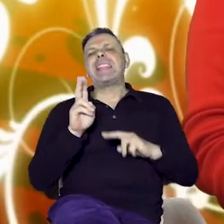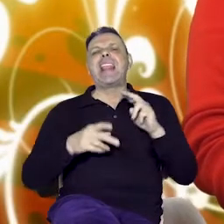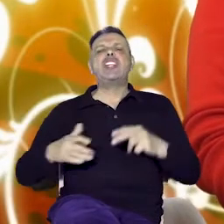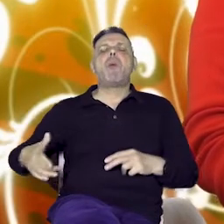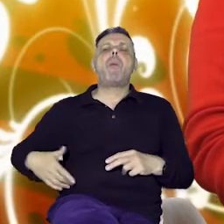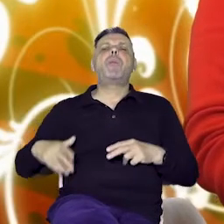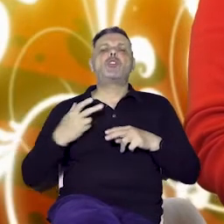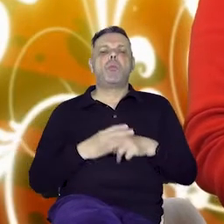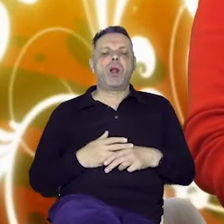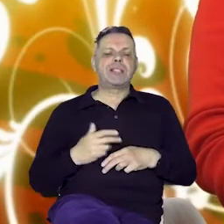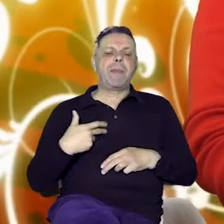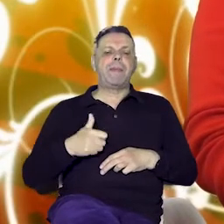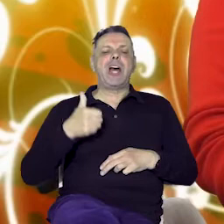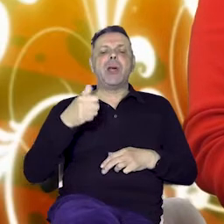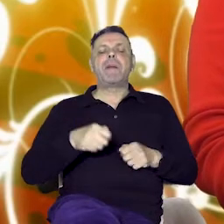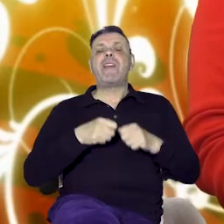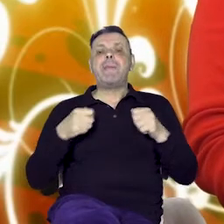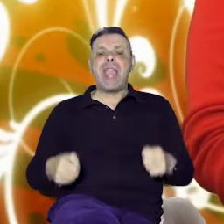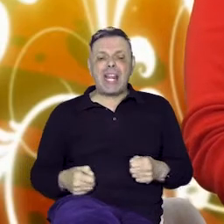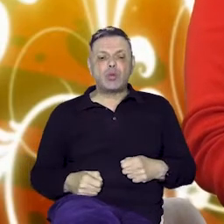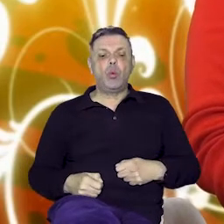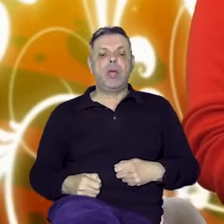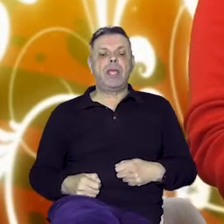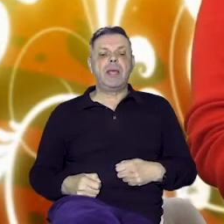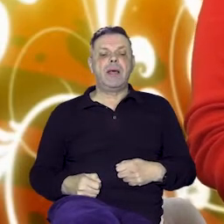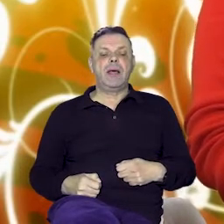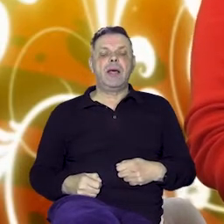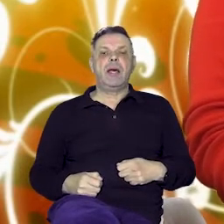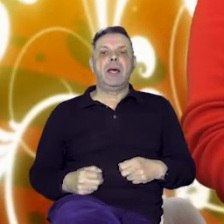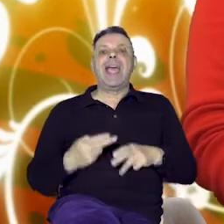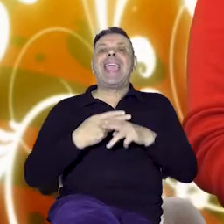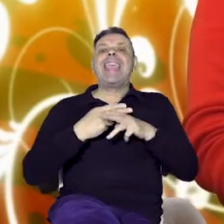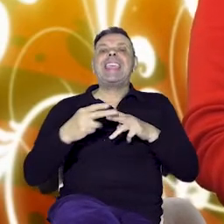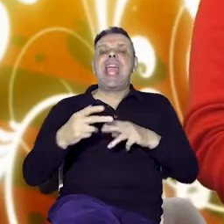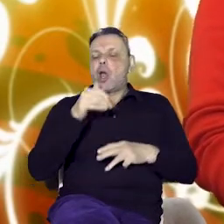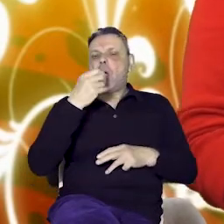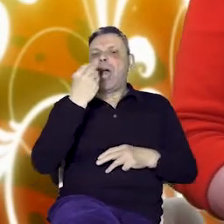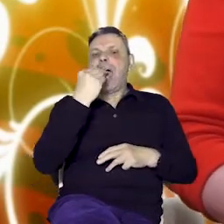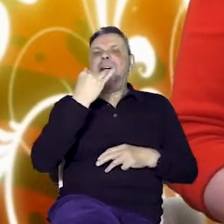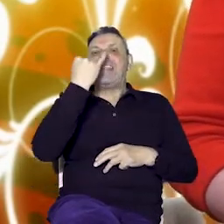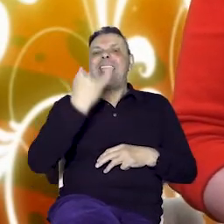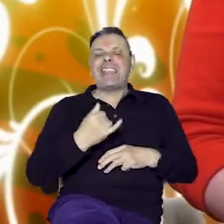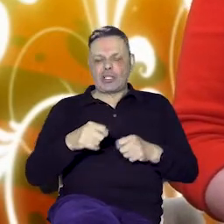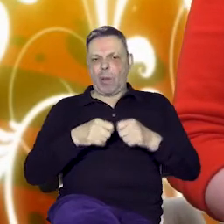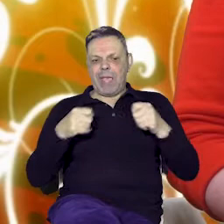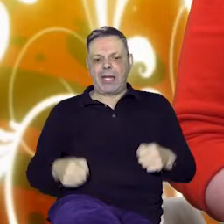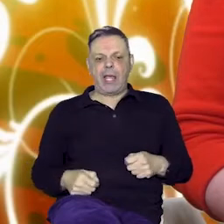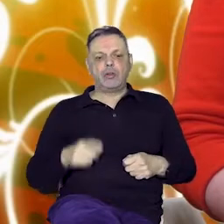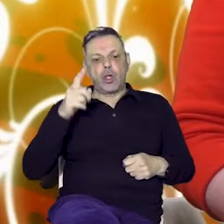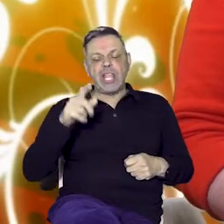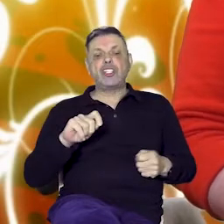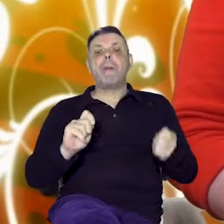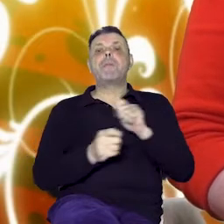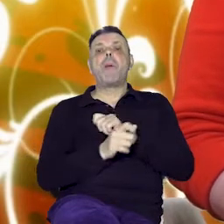bolest, naše prve mjere su u stvari takozvane higijensko-dijetetske mjere. Mm-hmm. E sad, što to znači? To znači u stvari promjena stila